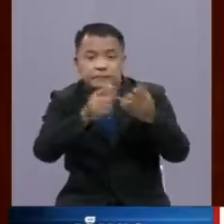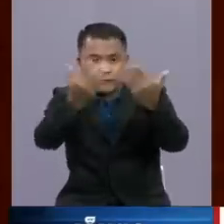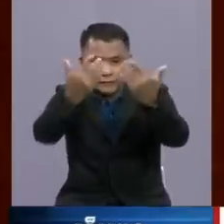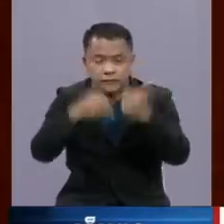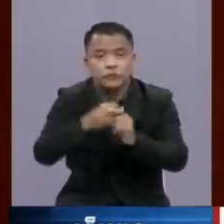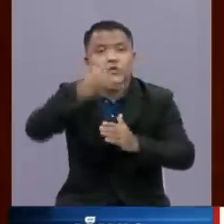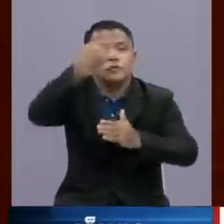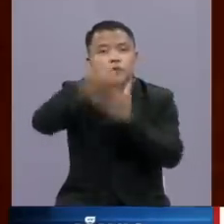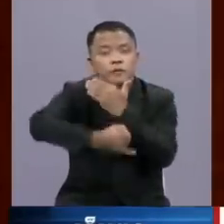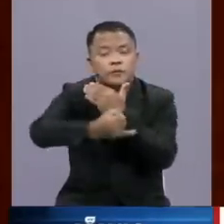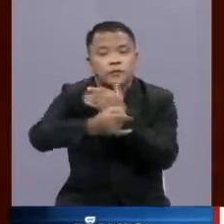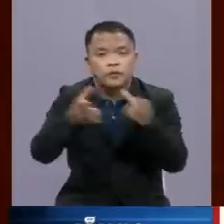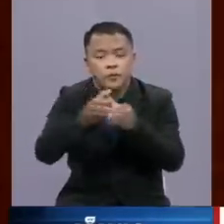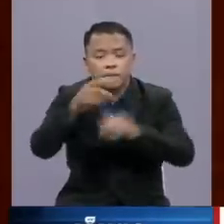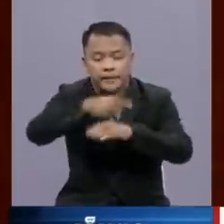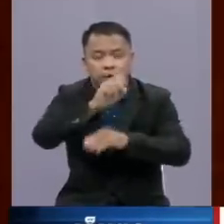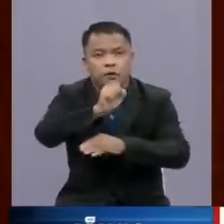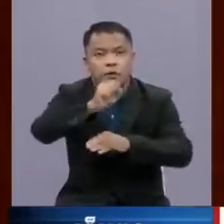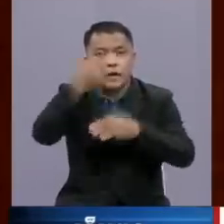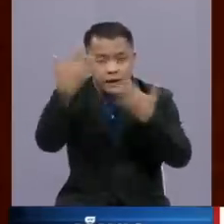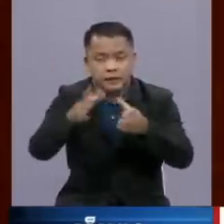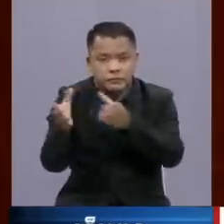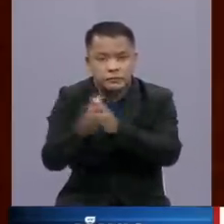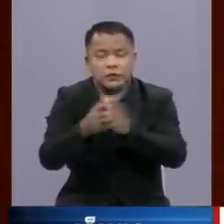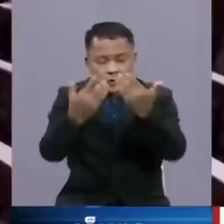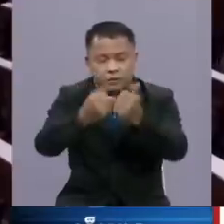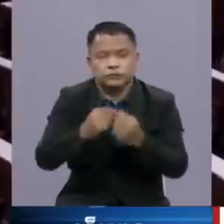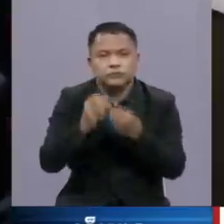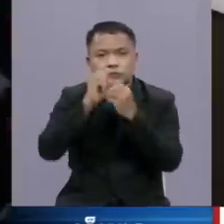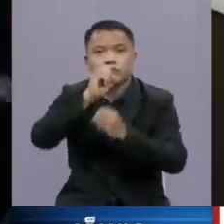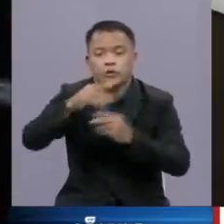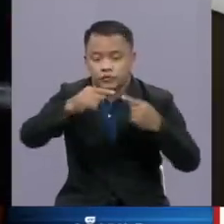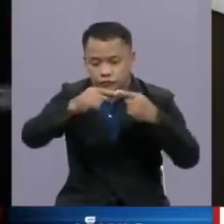จากจบเรื่องศึกชิงประธานสภาไปแล้วก็ต้องส่งสัญญ